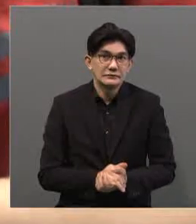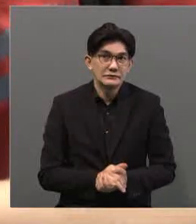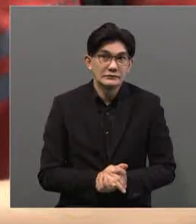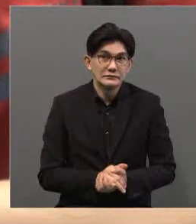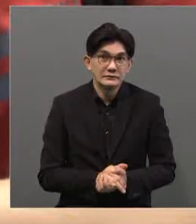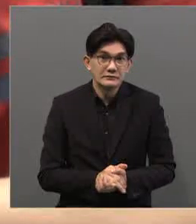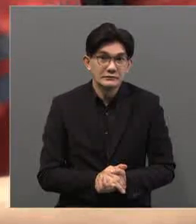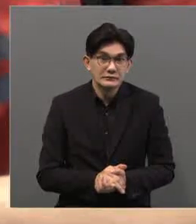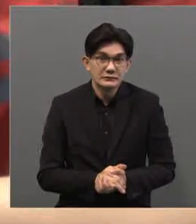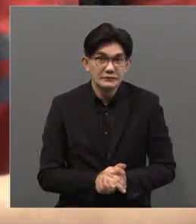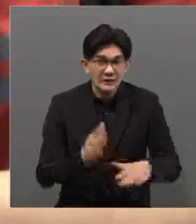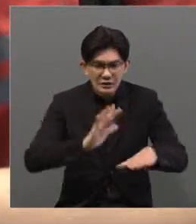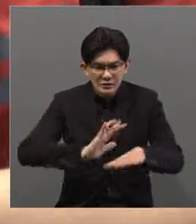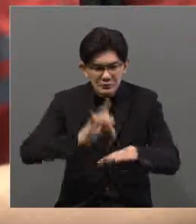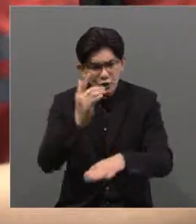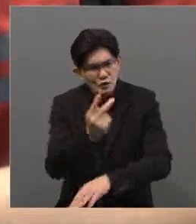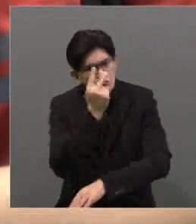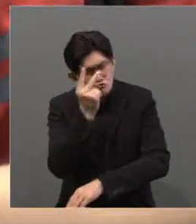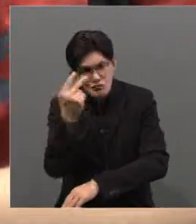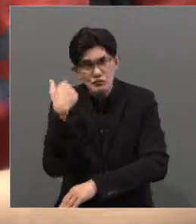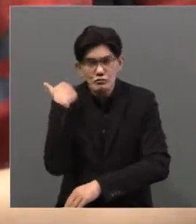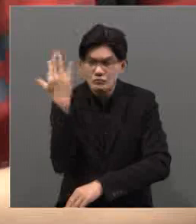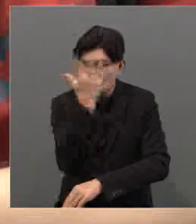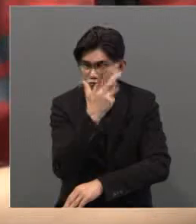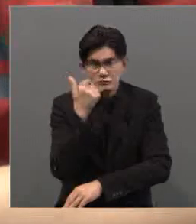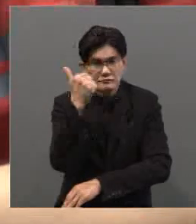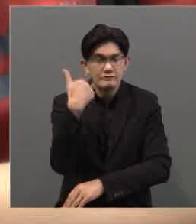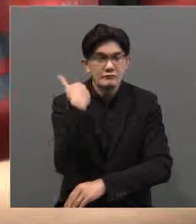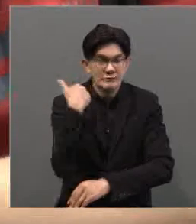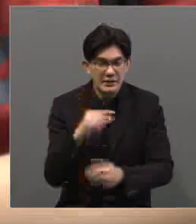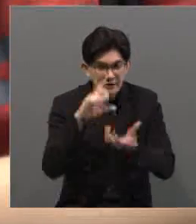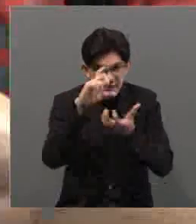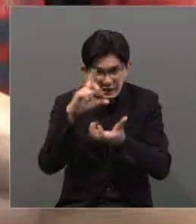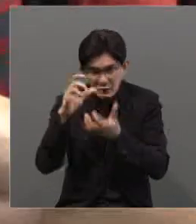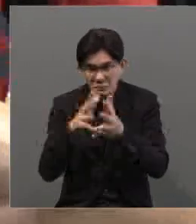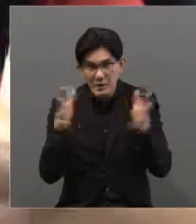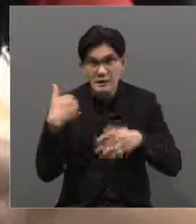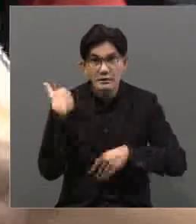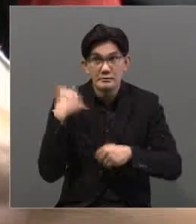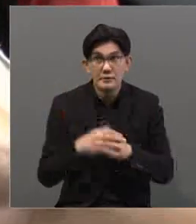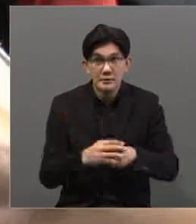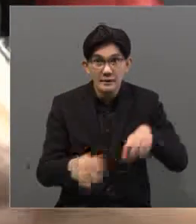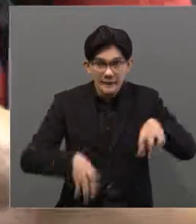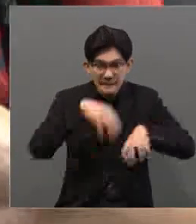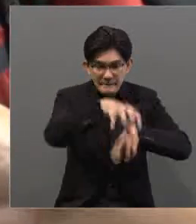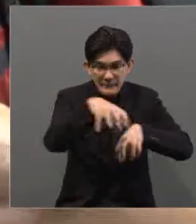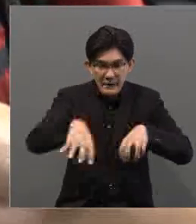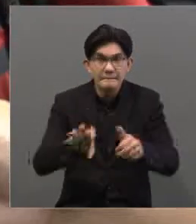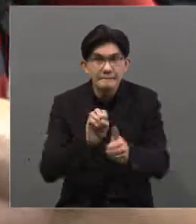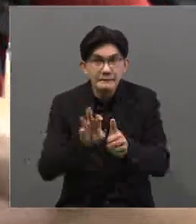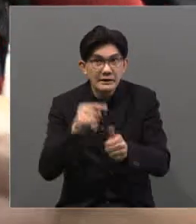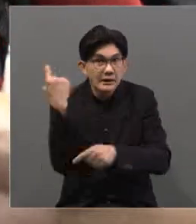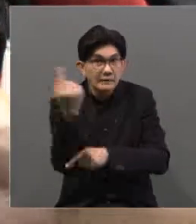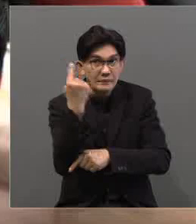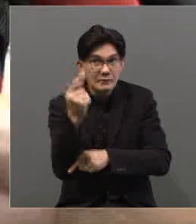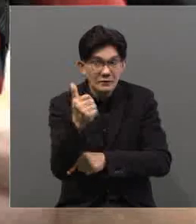ชอบดูธรรมชาติดีค่ะแล้วก็สวยมีให้ถ่ายรูปเยอะ ก็มีสถานที่แนะนำที่เที่ยวหลายๆ